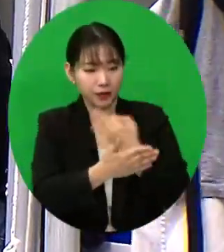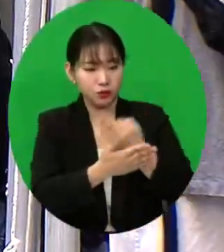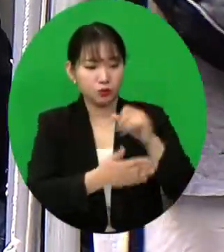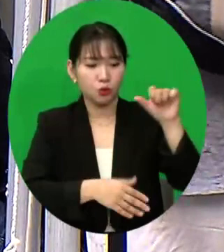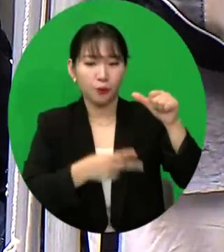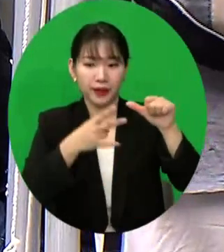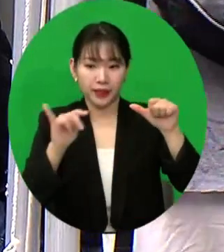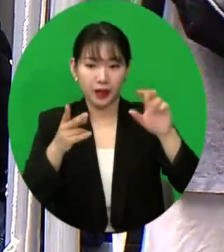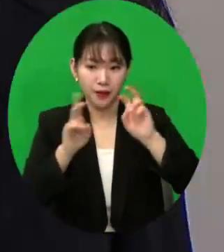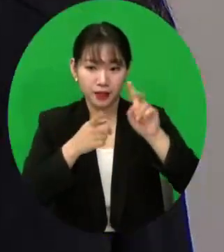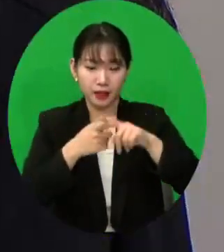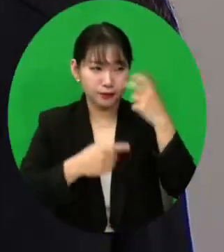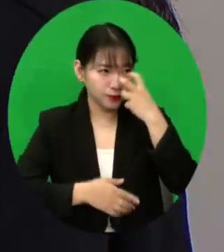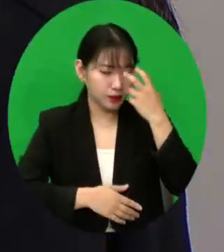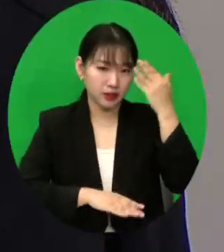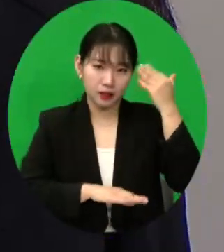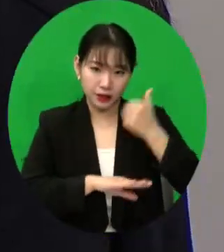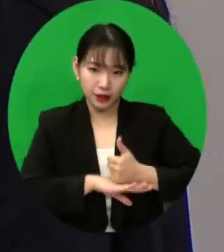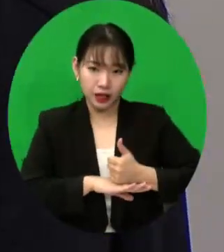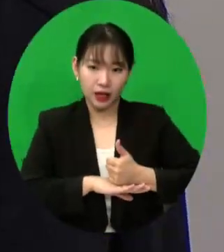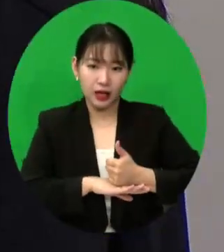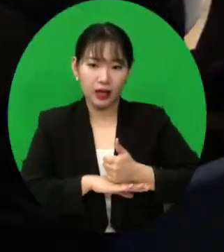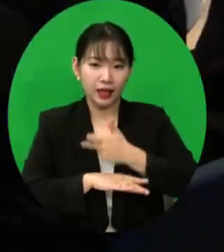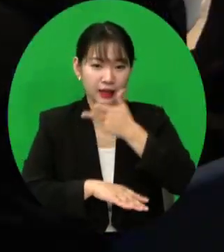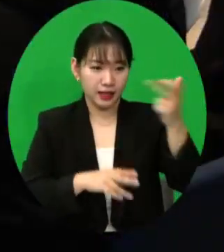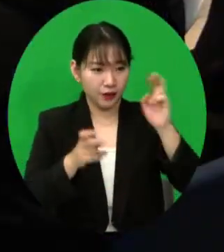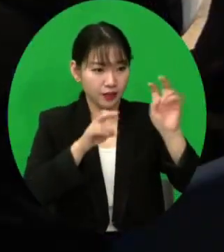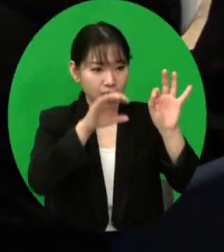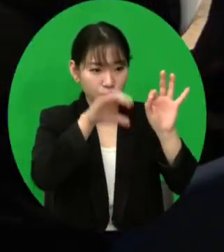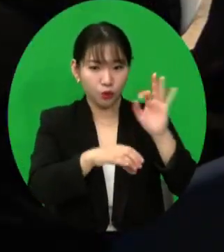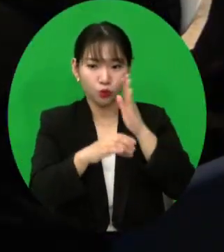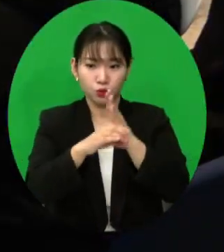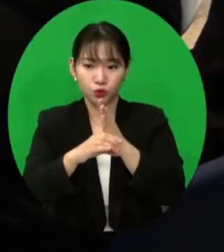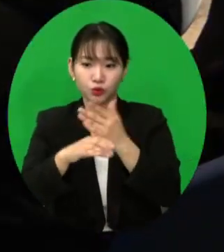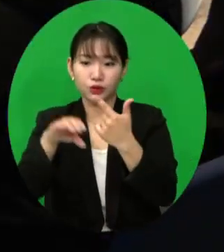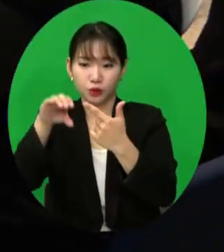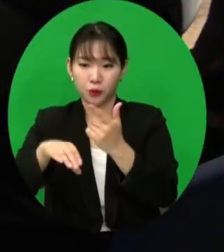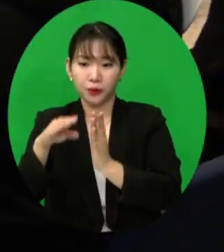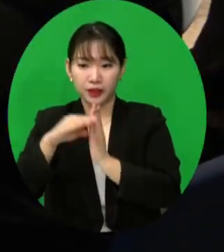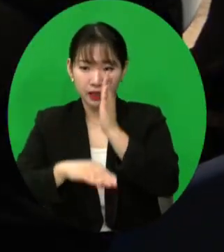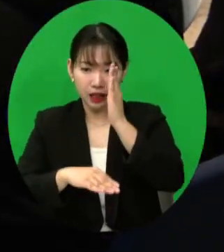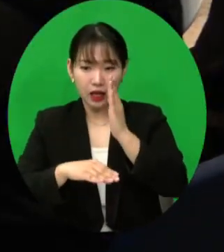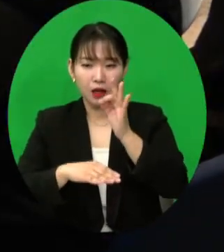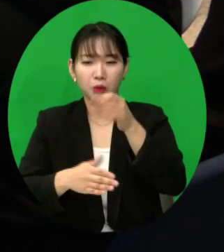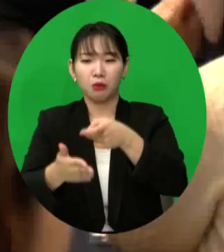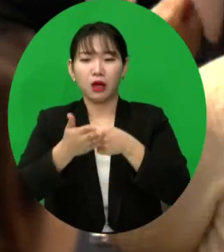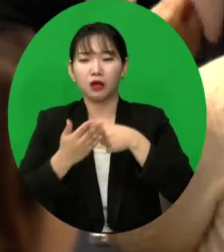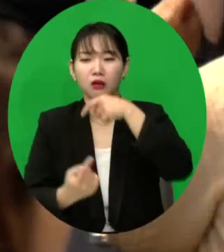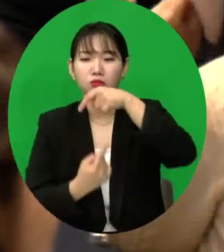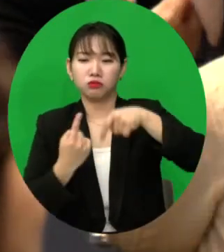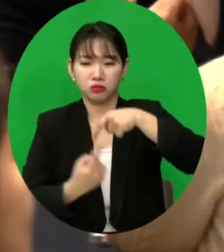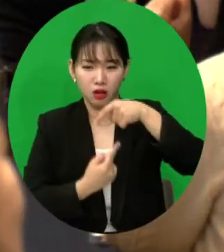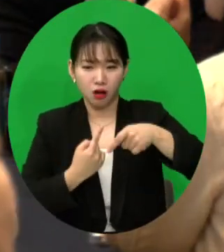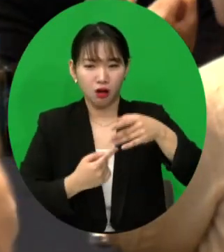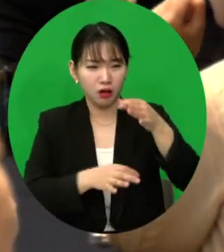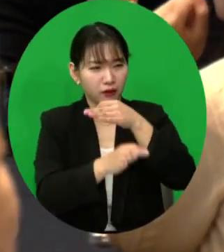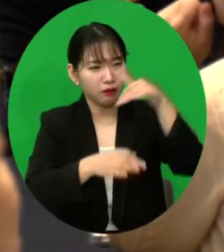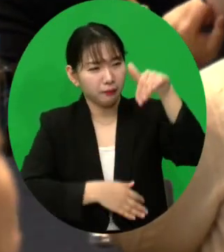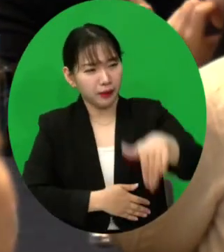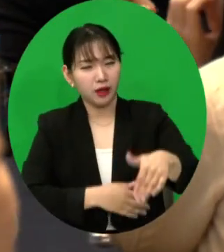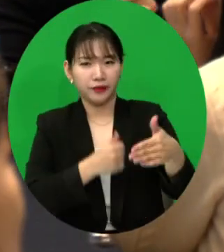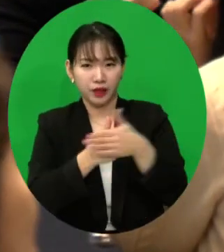500대 기업을 대상으로 한 조사 결과 대기업 10곳 가운데 6곳 이상은 긴축 경영이나 경기 악화 요인